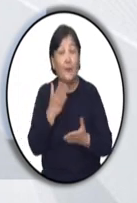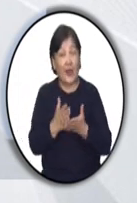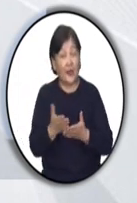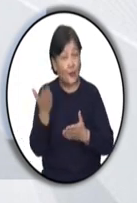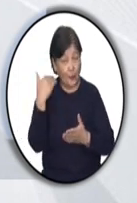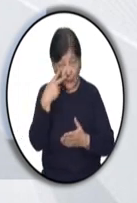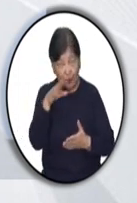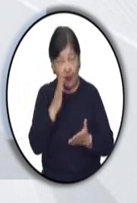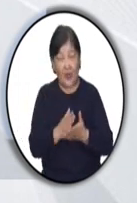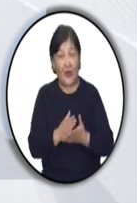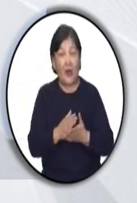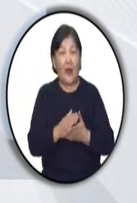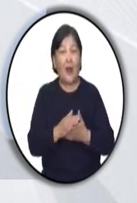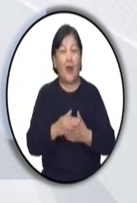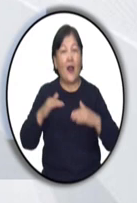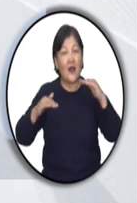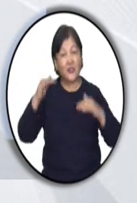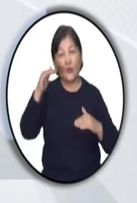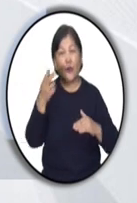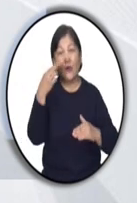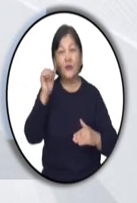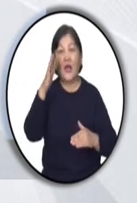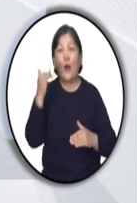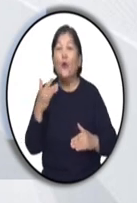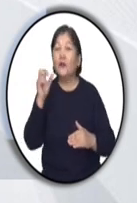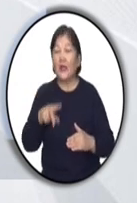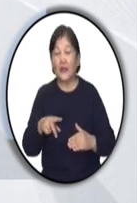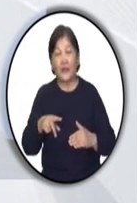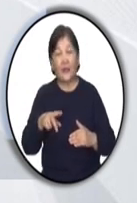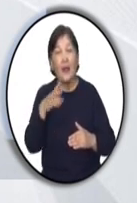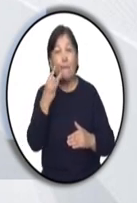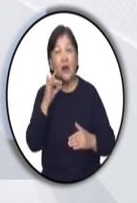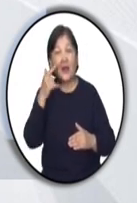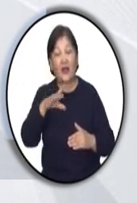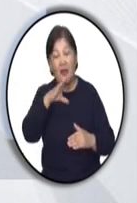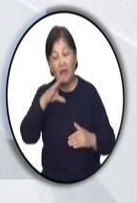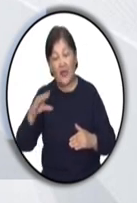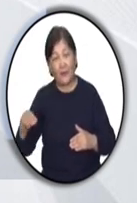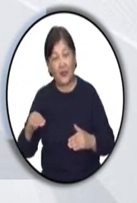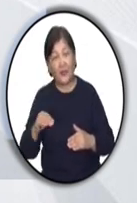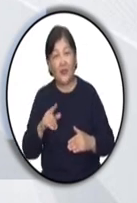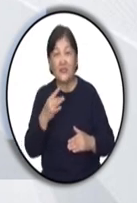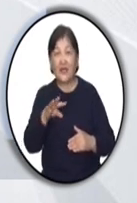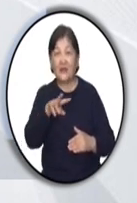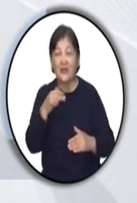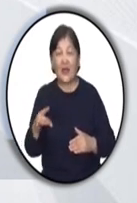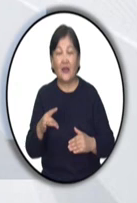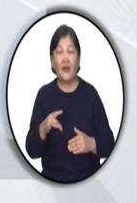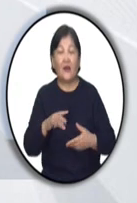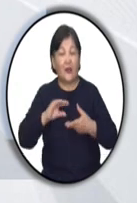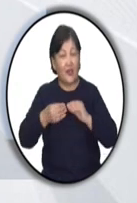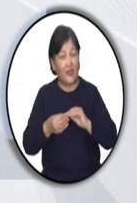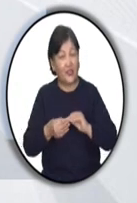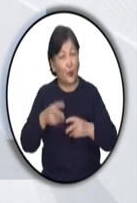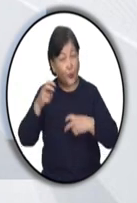нь чухал гэж үздэг тухай үзсэн. За харин харьцангуй давуу талын онол бол барааг харьцангуй хямд